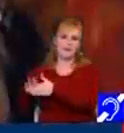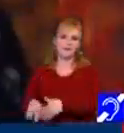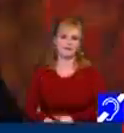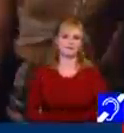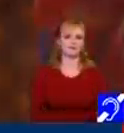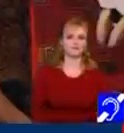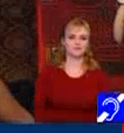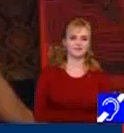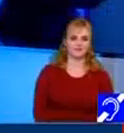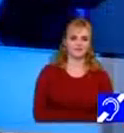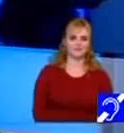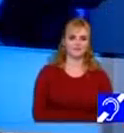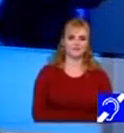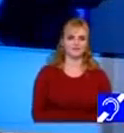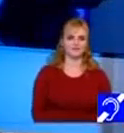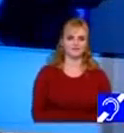Iglesias.